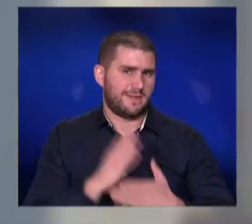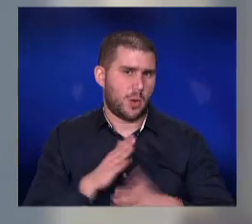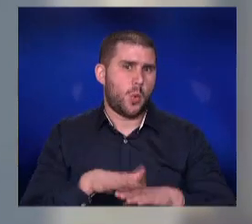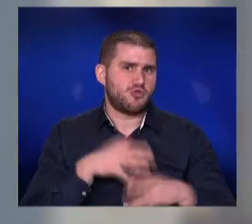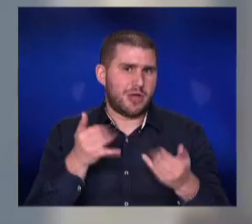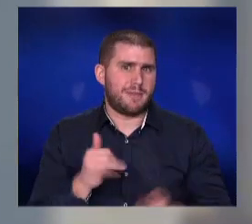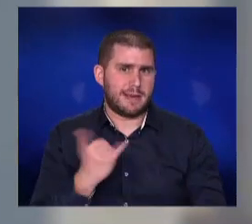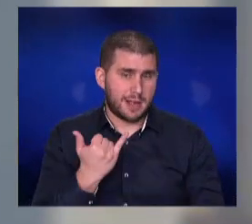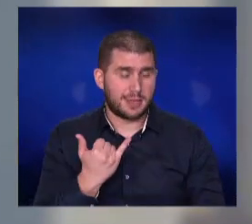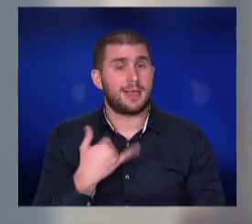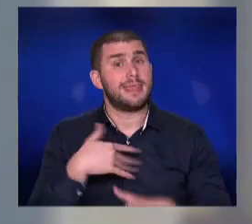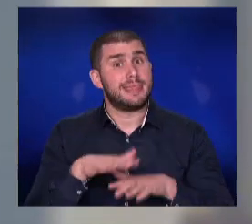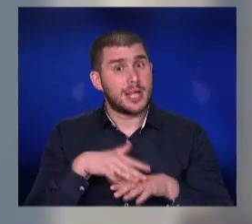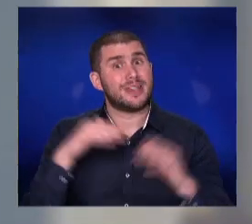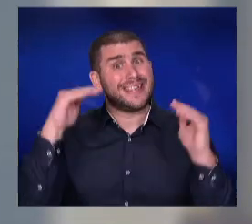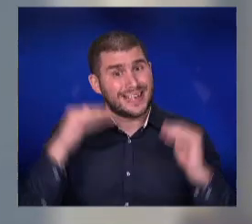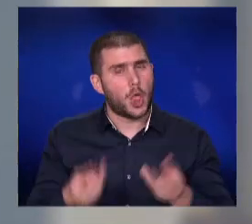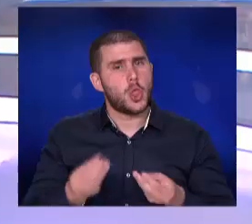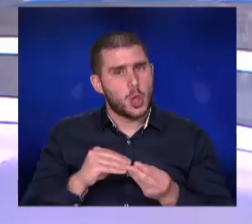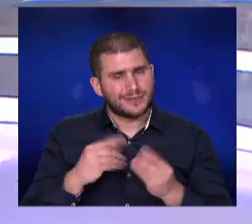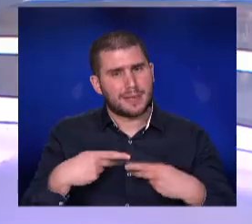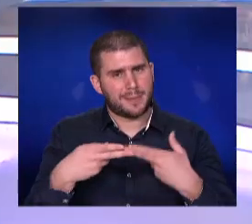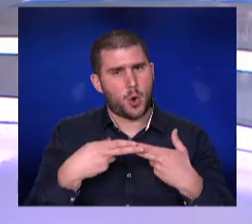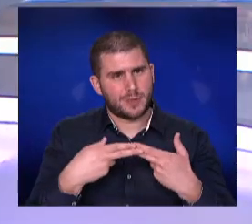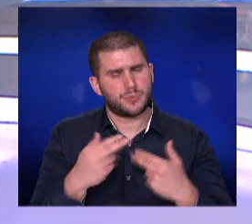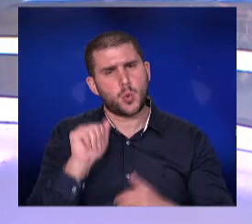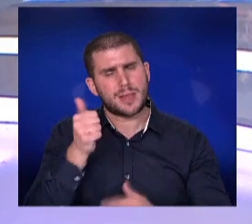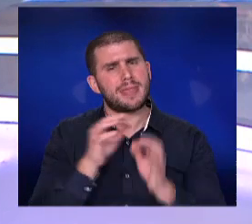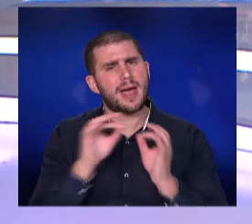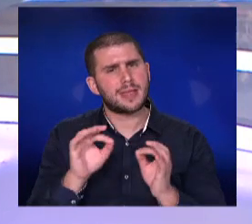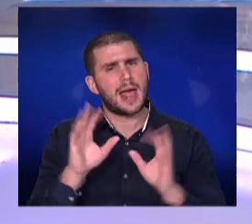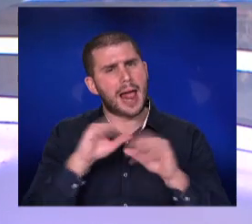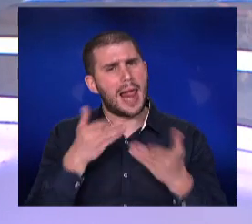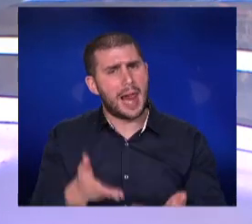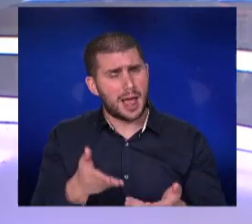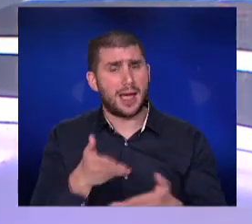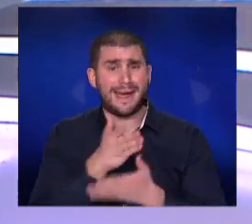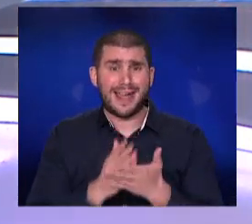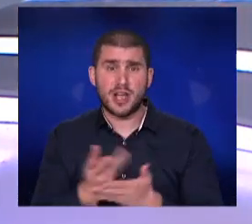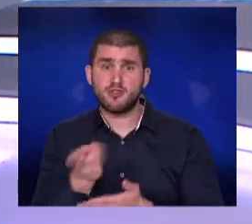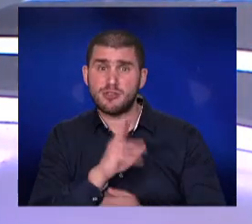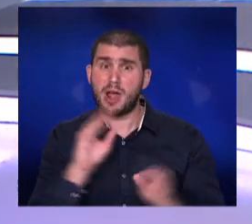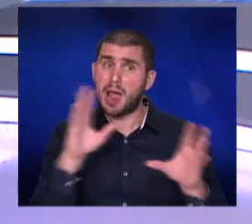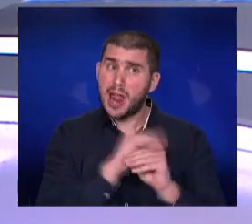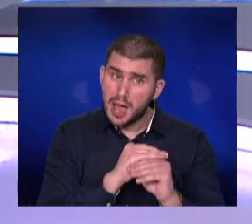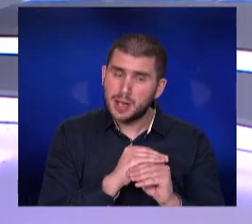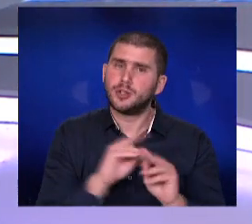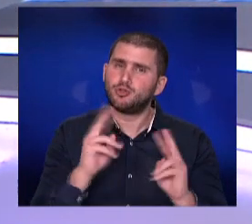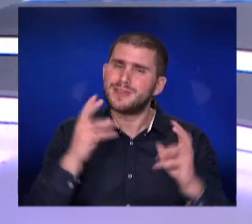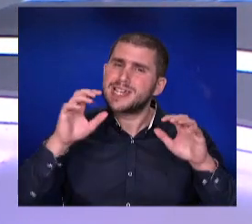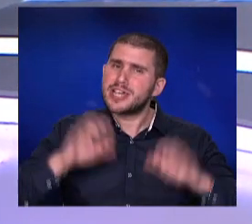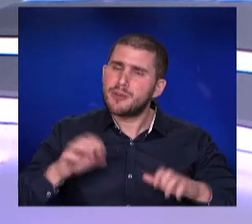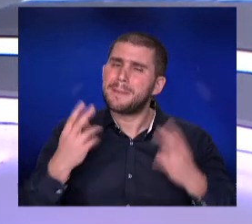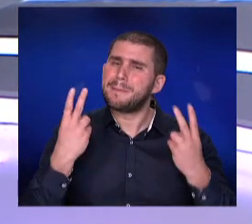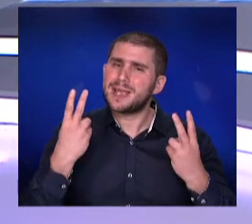היום, ונרגיש ירידה נוספת גם בימים הקרובים. אז בואו נתחיל קודם כל מהלילה הזה. בחצי השני של הלילה יחזור הגשם